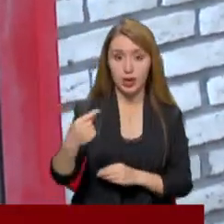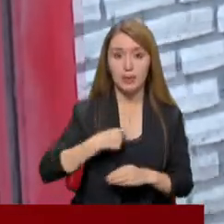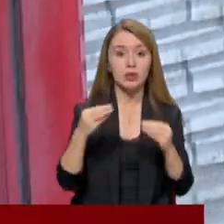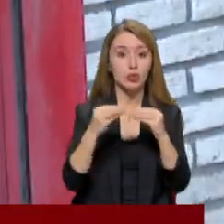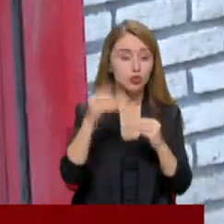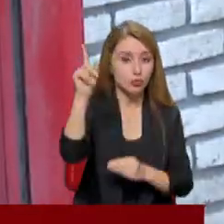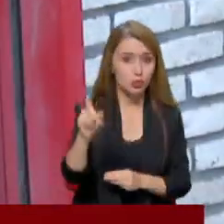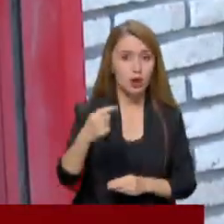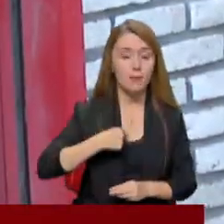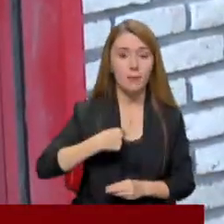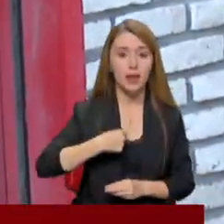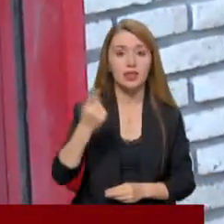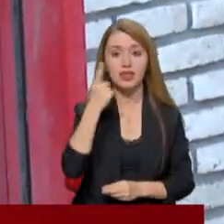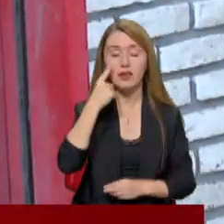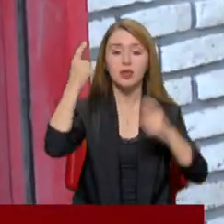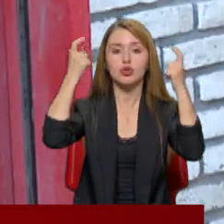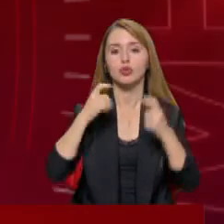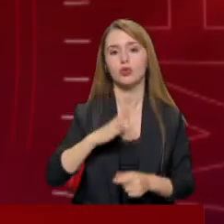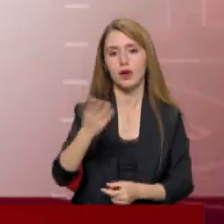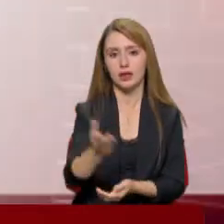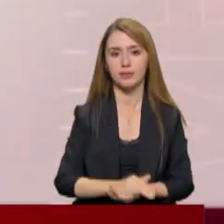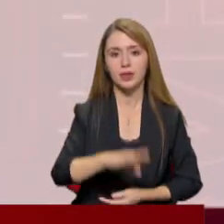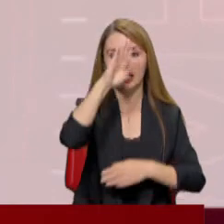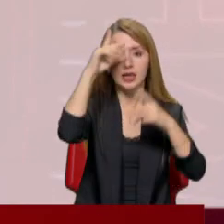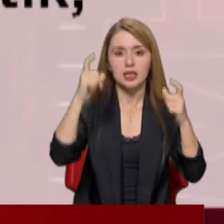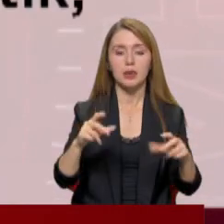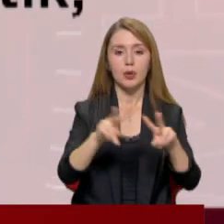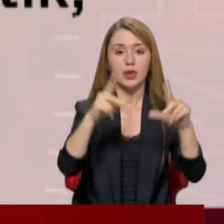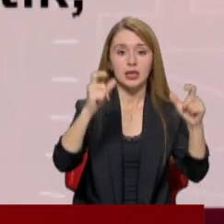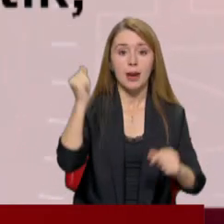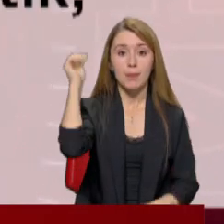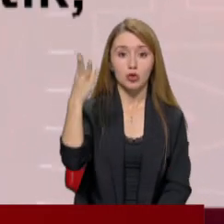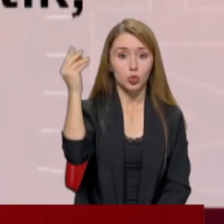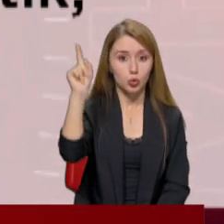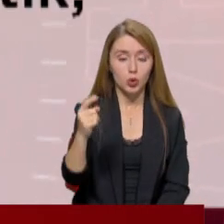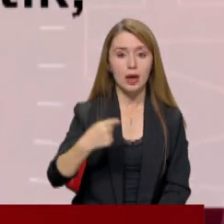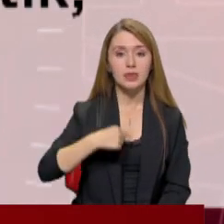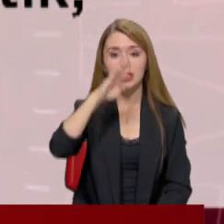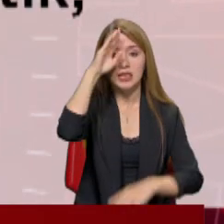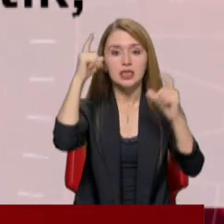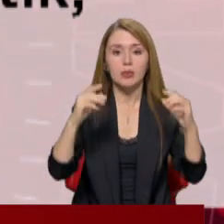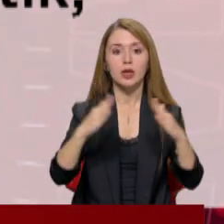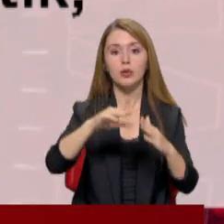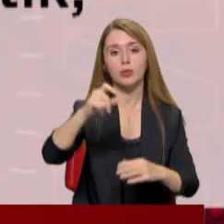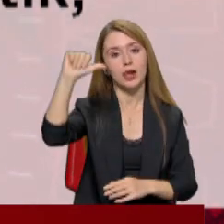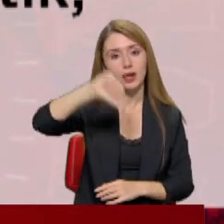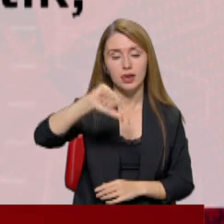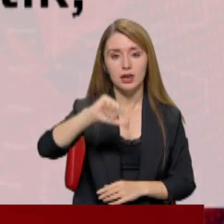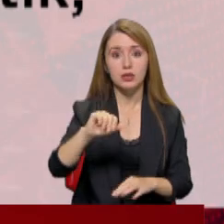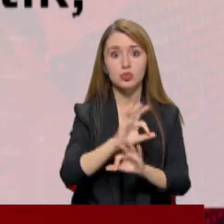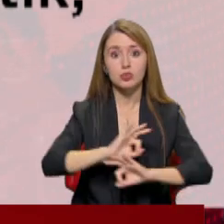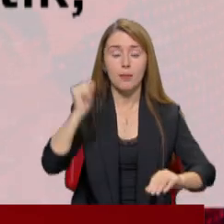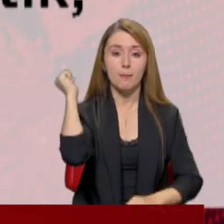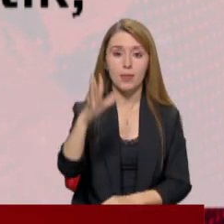suçum mu bu Ben burada Devleti sorunlu görüyorum İstanbul menan pahalı olur mu Biz İstanbul'da ev bulamadık müthiş